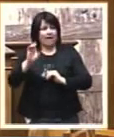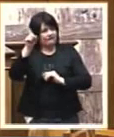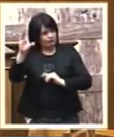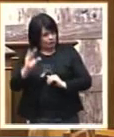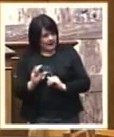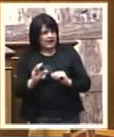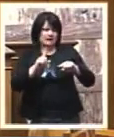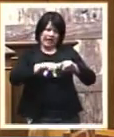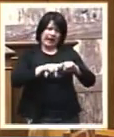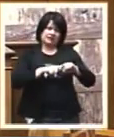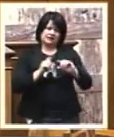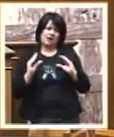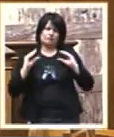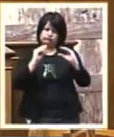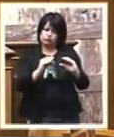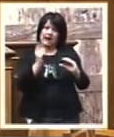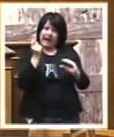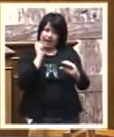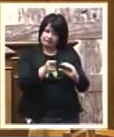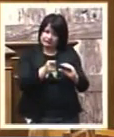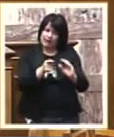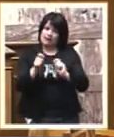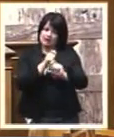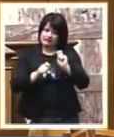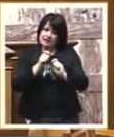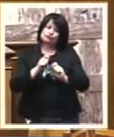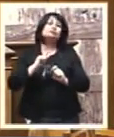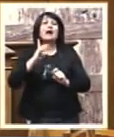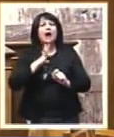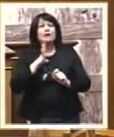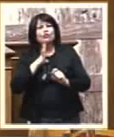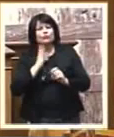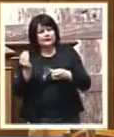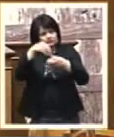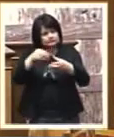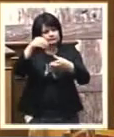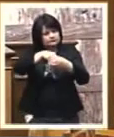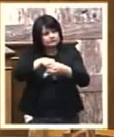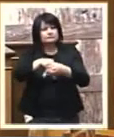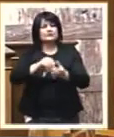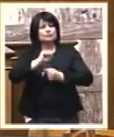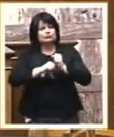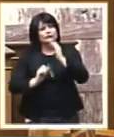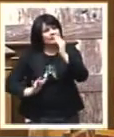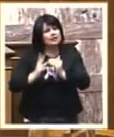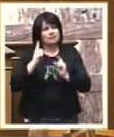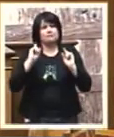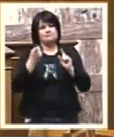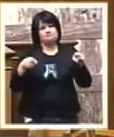εθνικά, ώστε να αξιοποιήσουμε όλο το ανθρώπινο δυναμικό σε αυτή την προσπάθεια ανάπτυξης της χώρας μας.